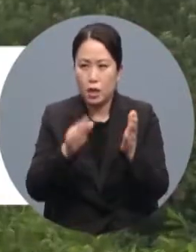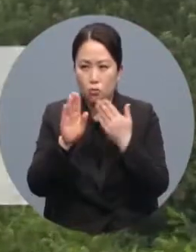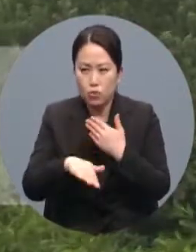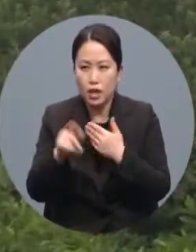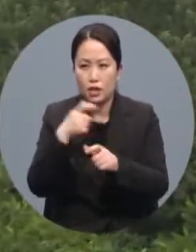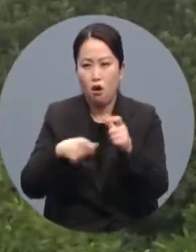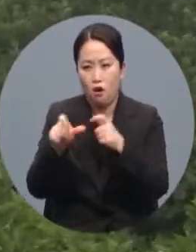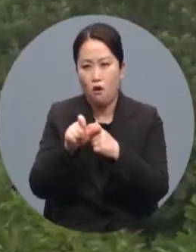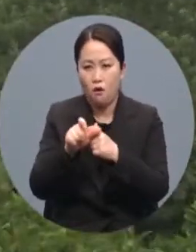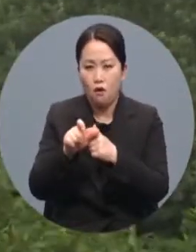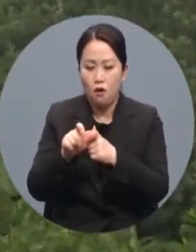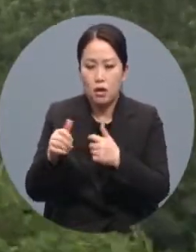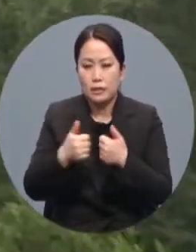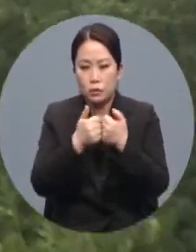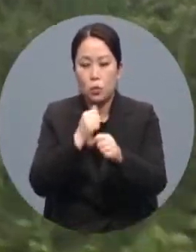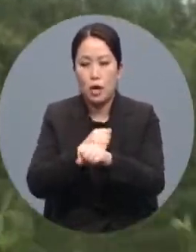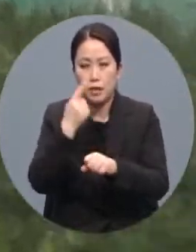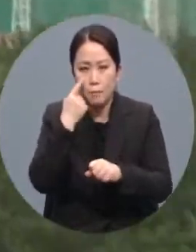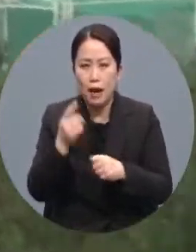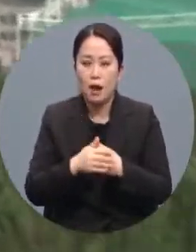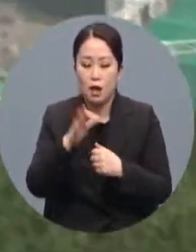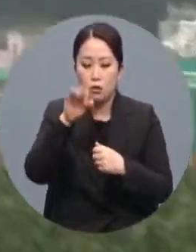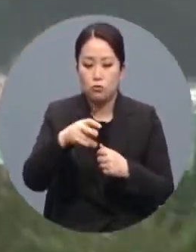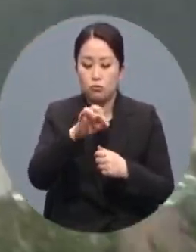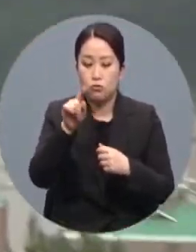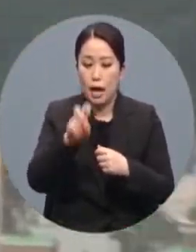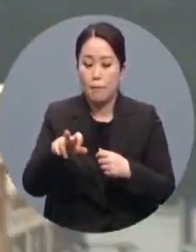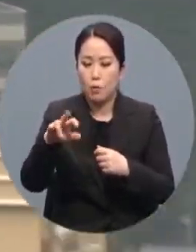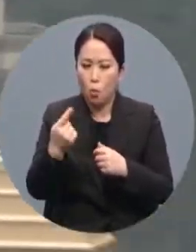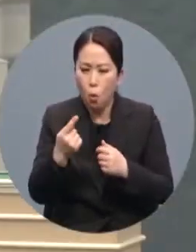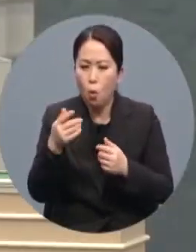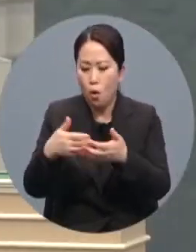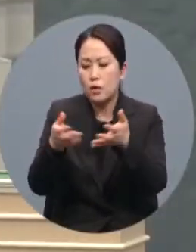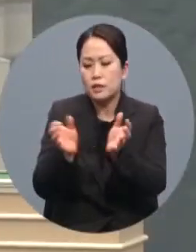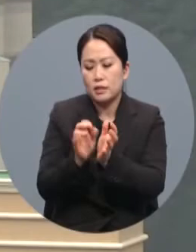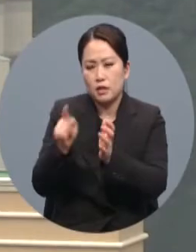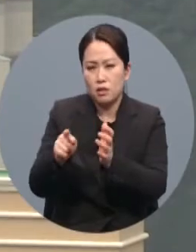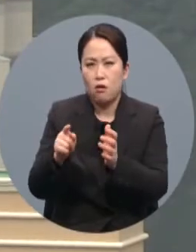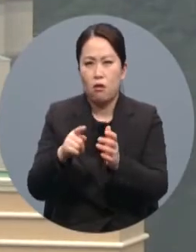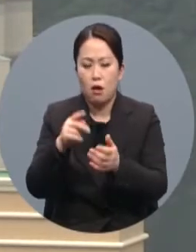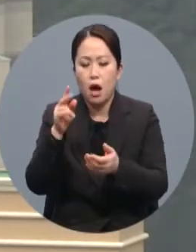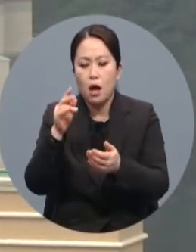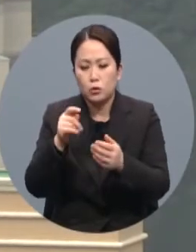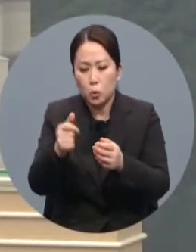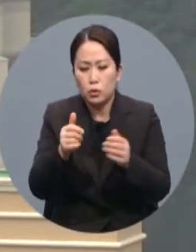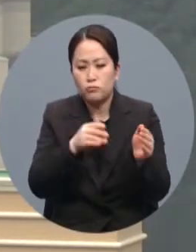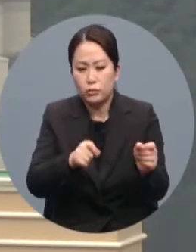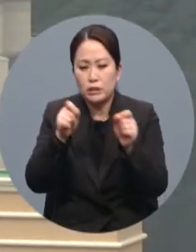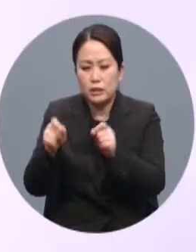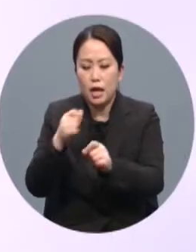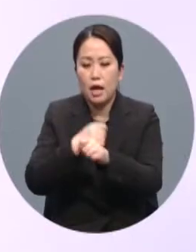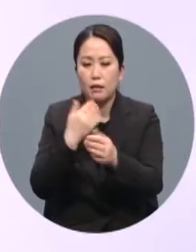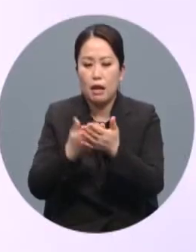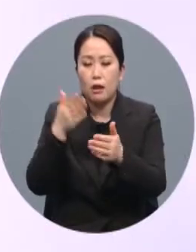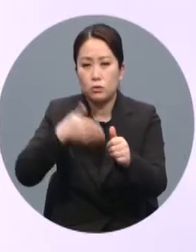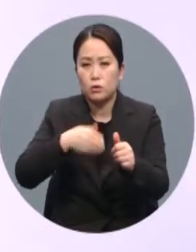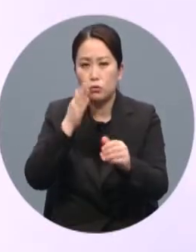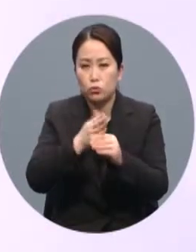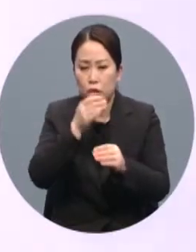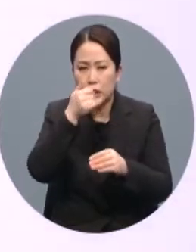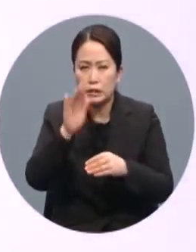청취 권에서 도유 않고 우측의 매각 진행 연기를 요청하고 있지만 당장 뾰족한 의 법은 없는 상황이어서 난관이